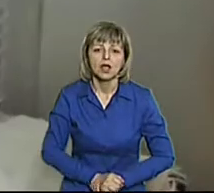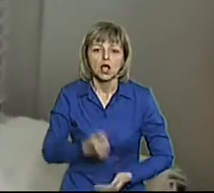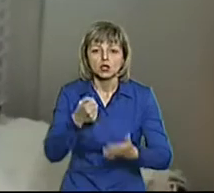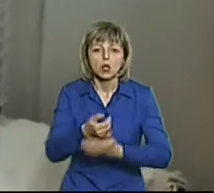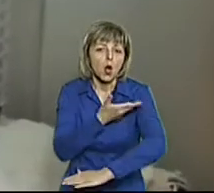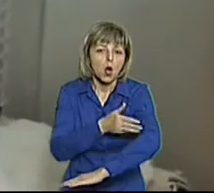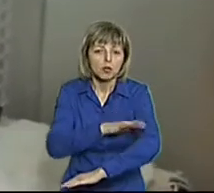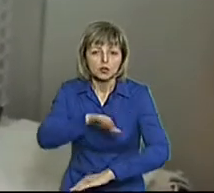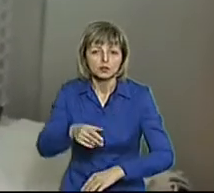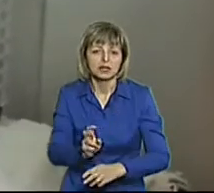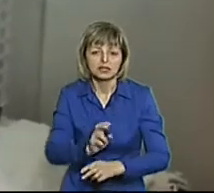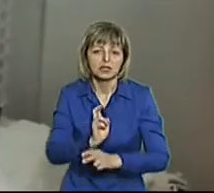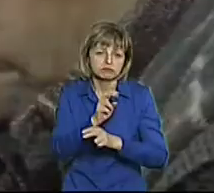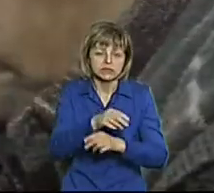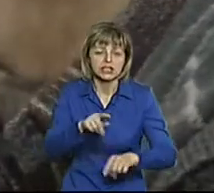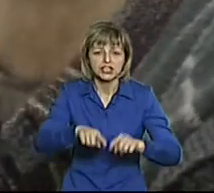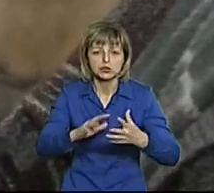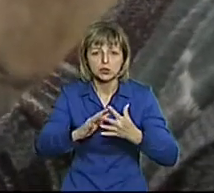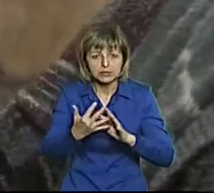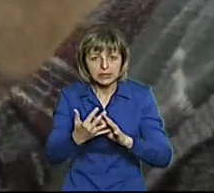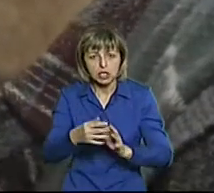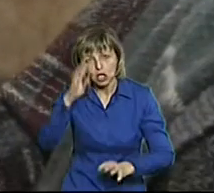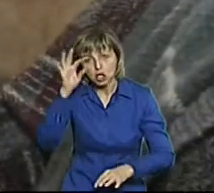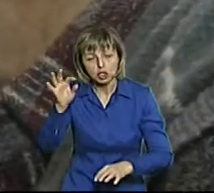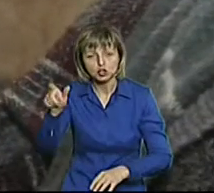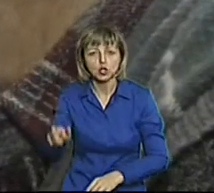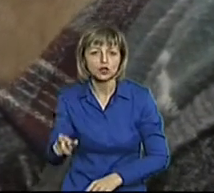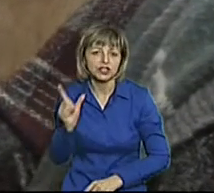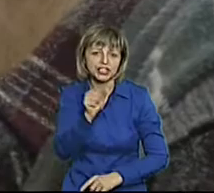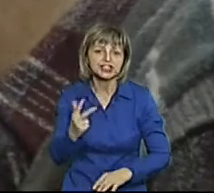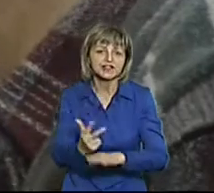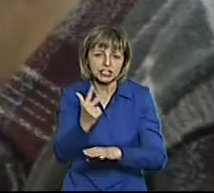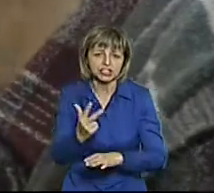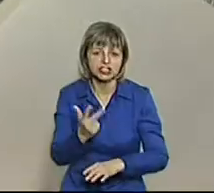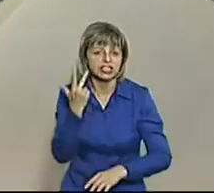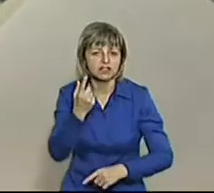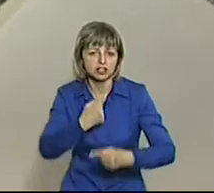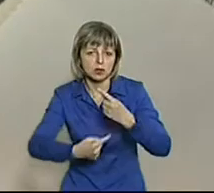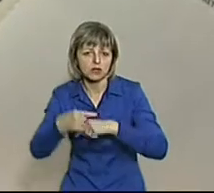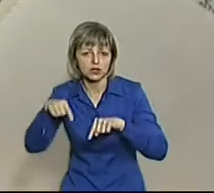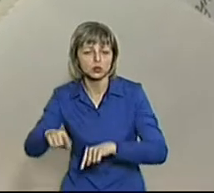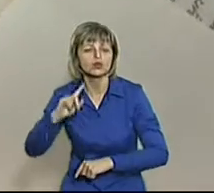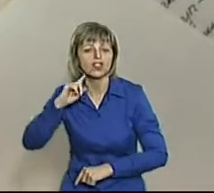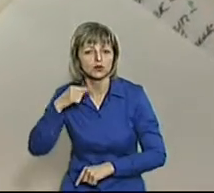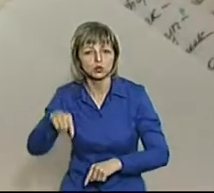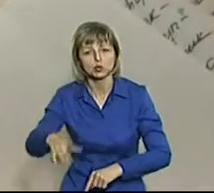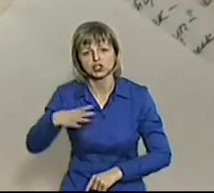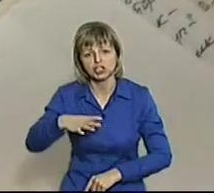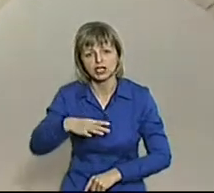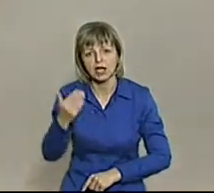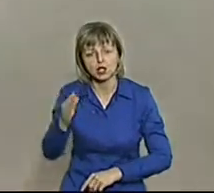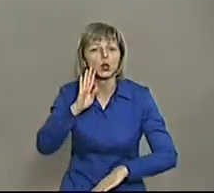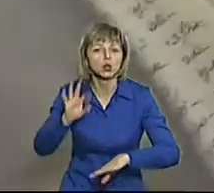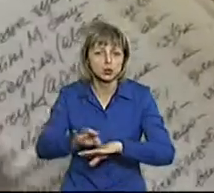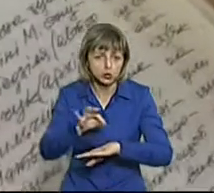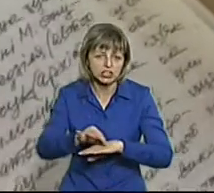Польщі після відвідин рідного села Старий Майдан чоловік їздив ще тричі. Та завжди, каже, повертався до Луцька. Тут на нього чекала дружина